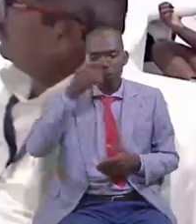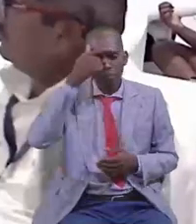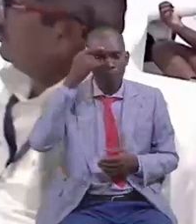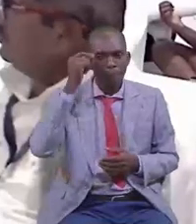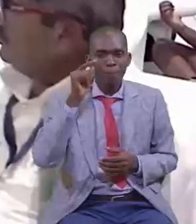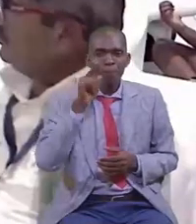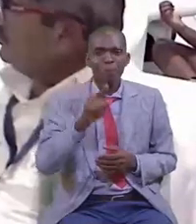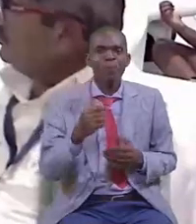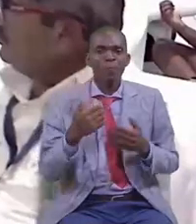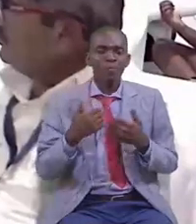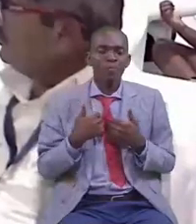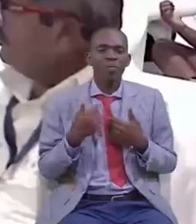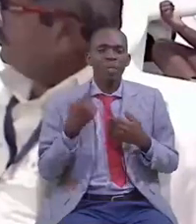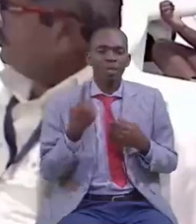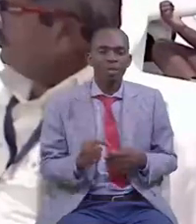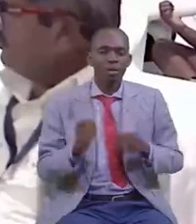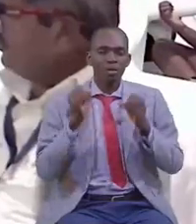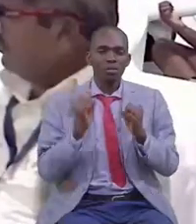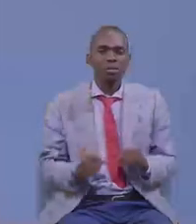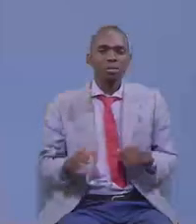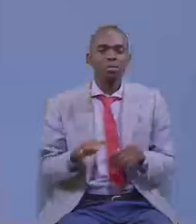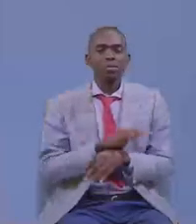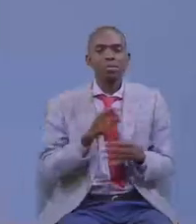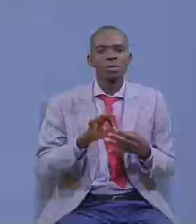Parce que tu as l'Esprit puissant.